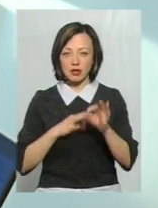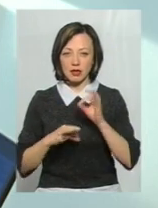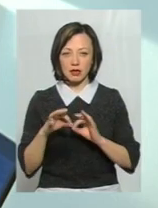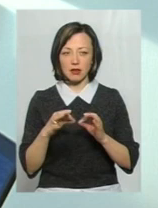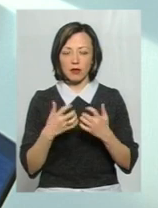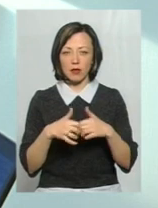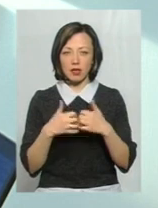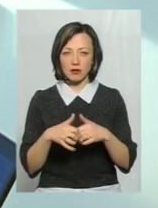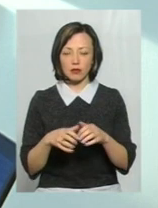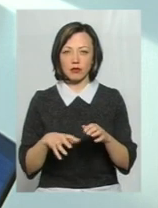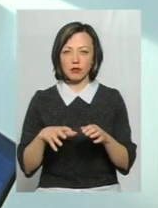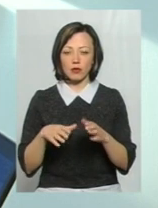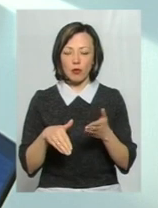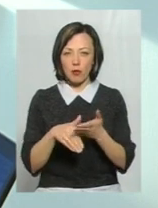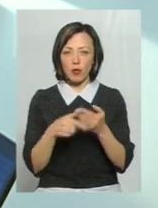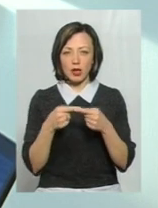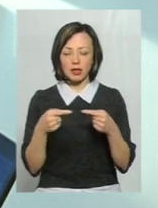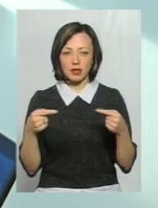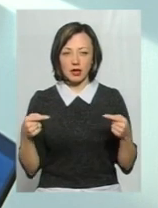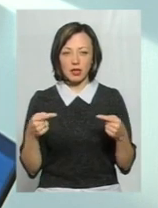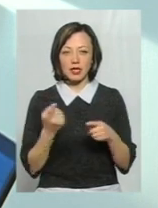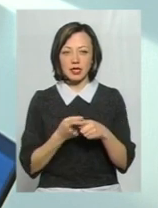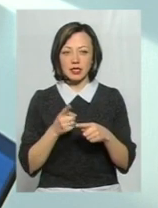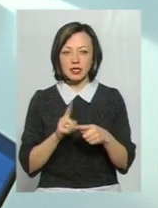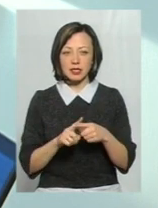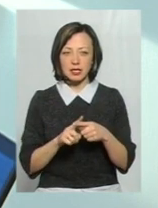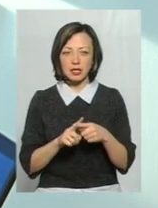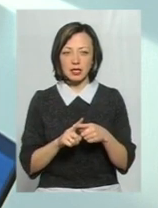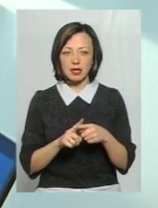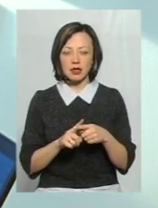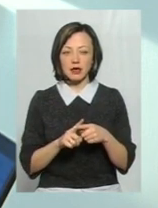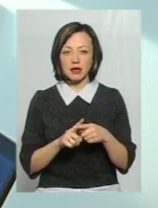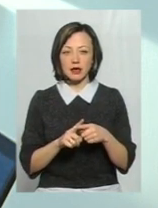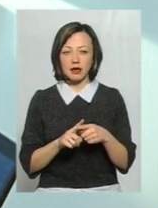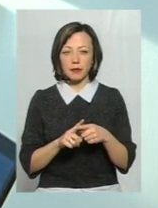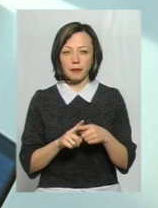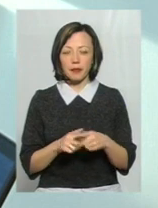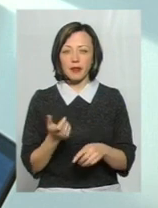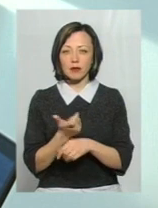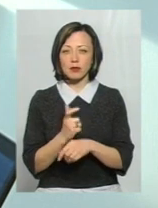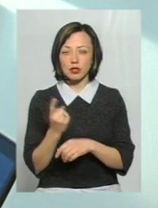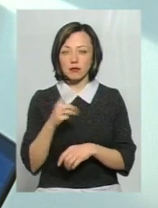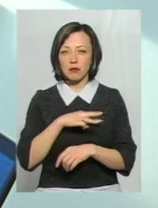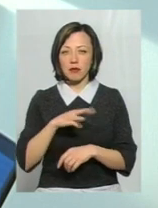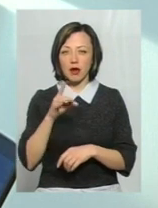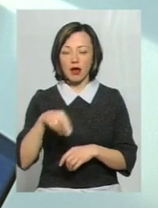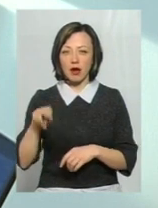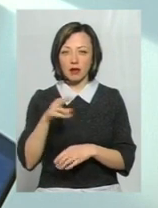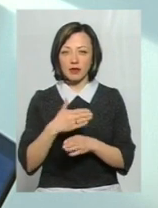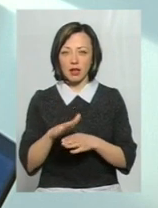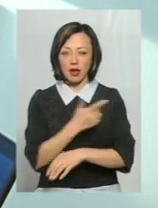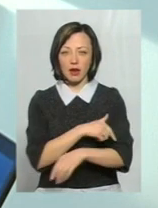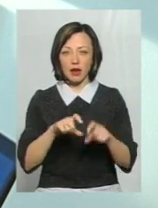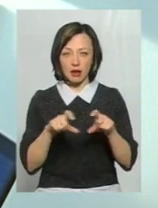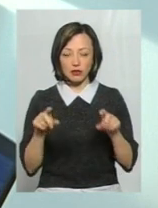починаючи з обладнання, починаючи з допомоги і так далі. Тому оцей плач, ми більше мільярда з обласного бюджету виділяємо для лікарні.